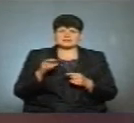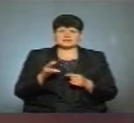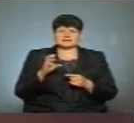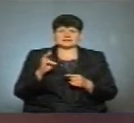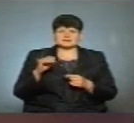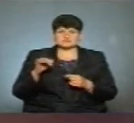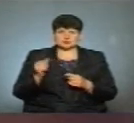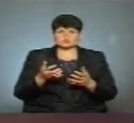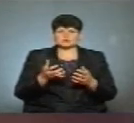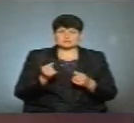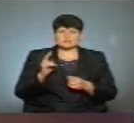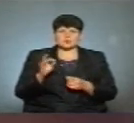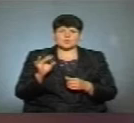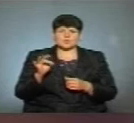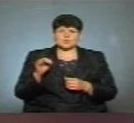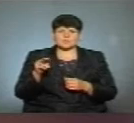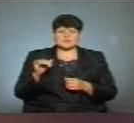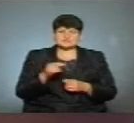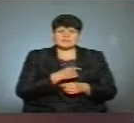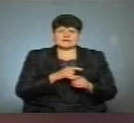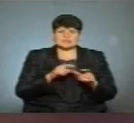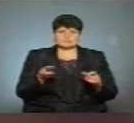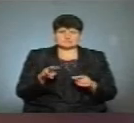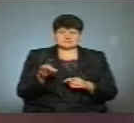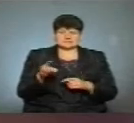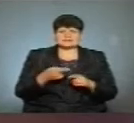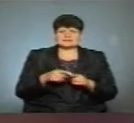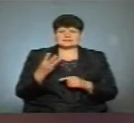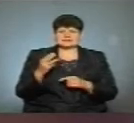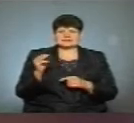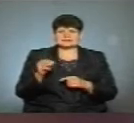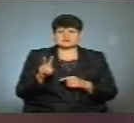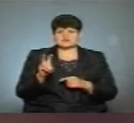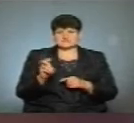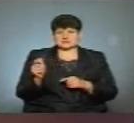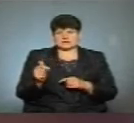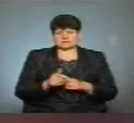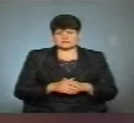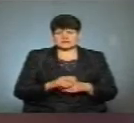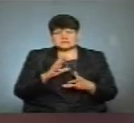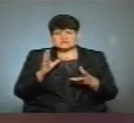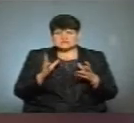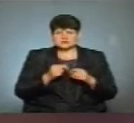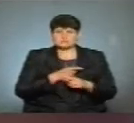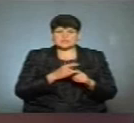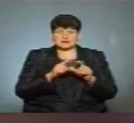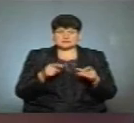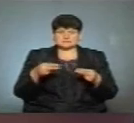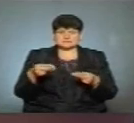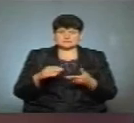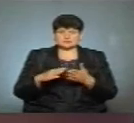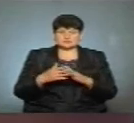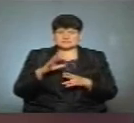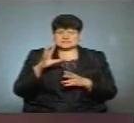НСЗУ отримала Коропецька лікарня в Монастириському районі. Це 3200 гривень. Загалом лікарня уклала договір на